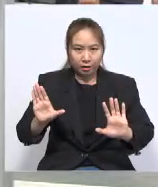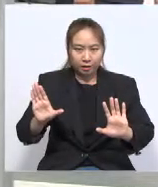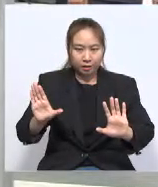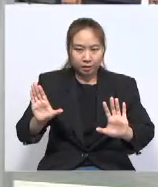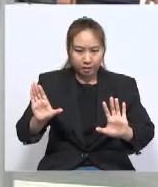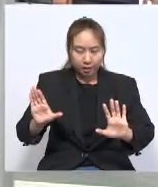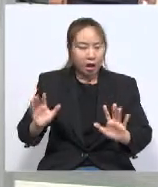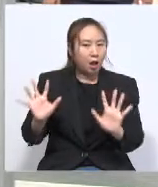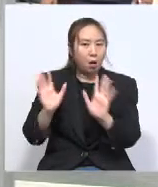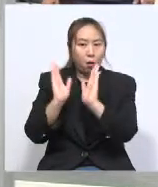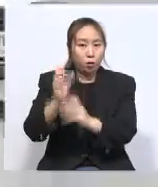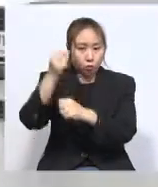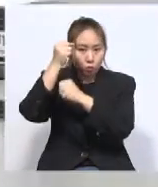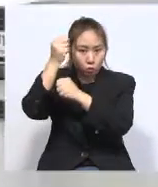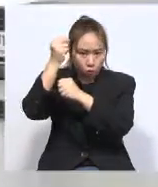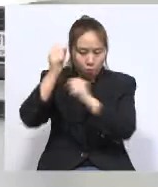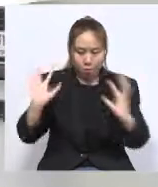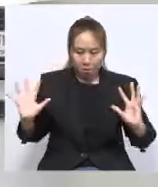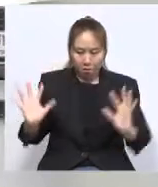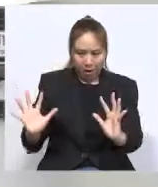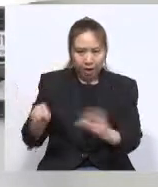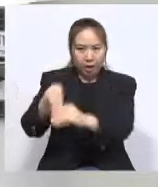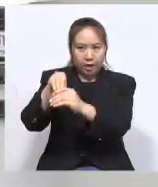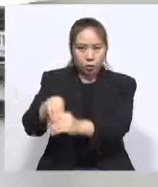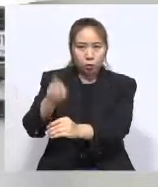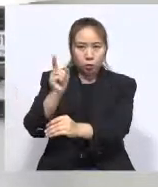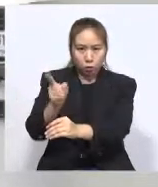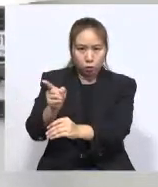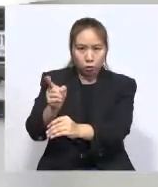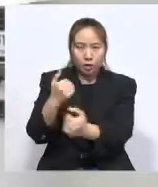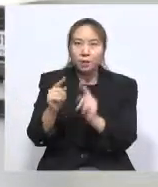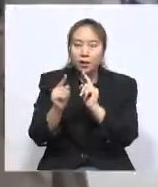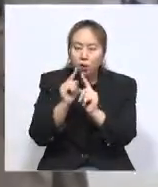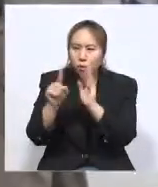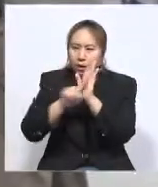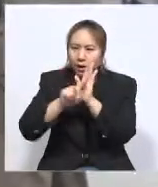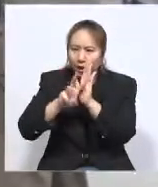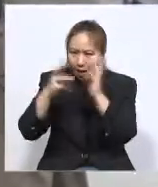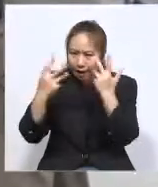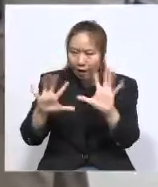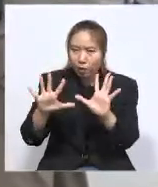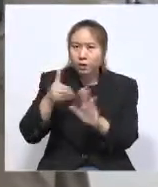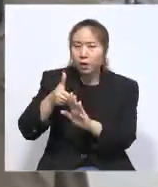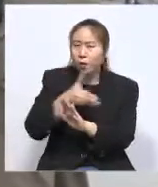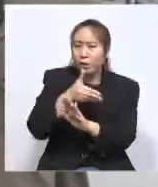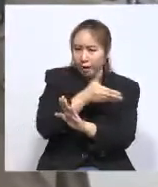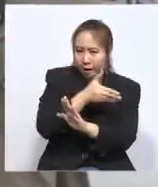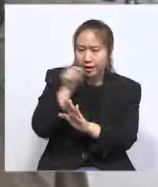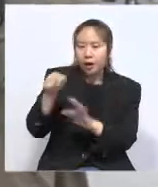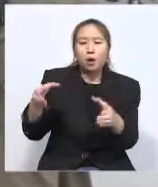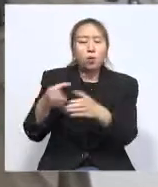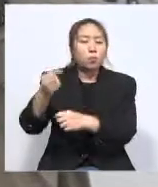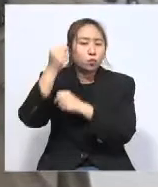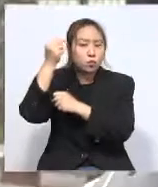ให้เฉพาะผู้ชุมนุมนั้นอยู่บริเวณที่กำหนดไว้แล้วก็มีการเจรจากันหลายครั้งนะครับซึ่งก่อนหน้านี้เองทางกลุ่มผู้ชุมนุม